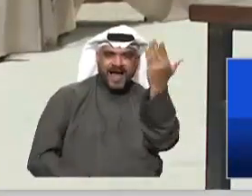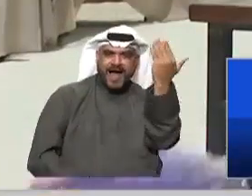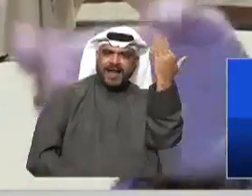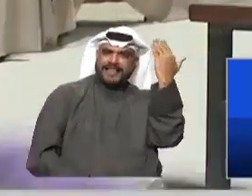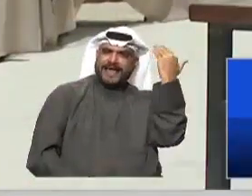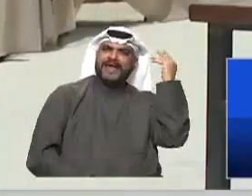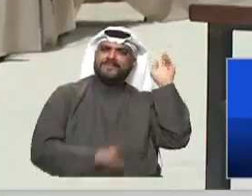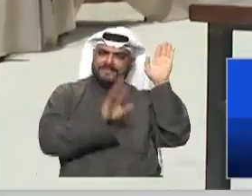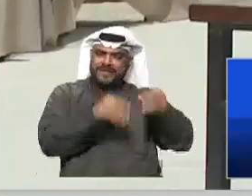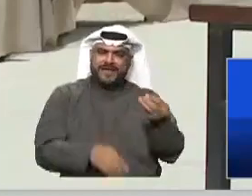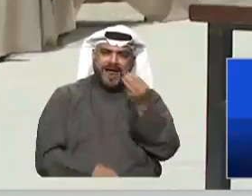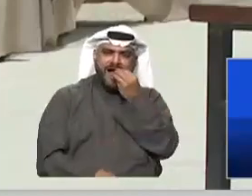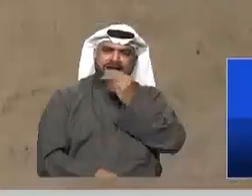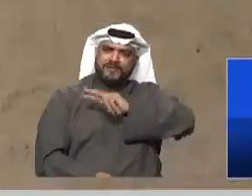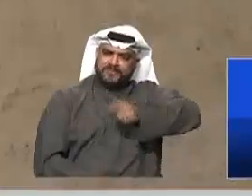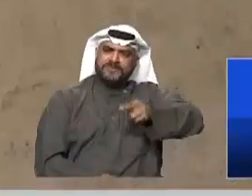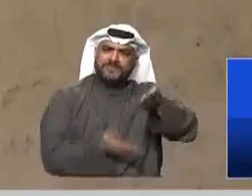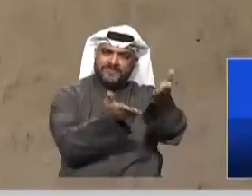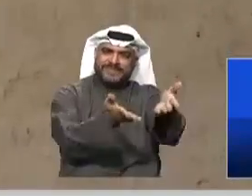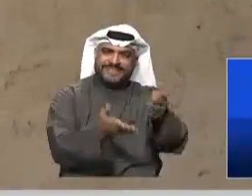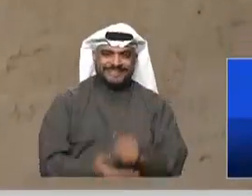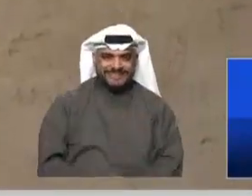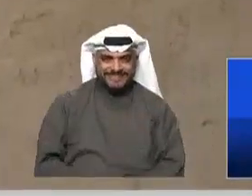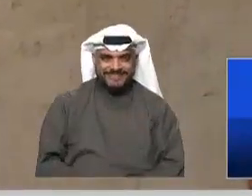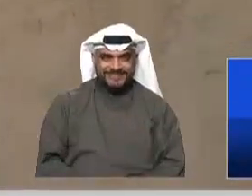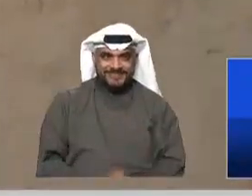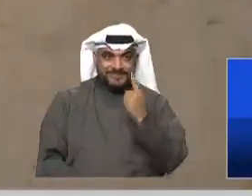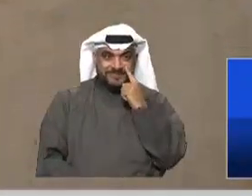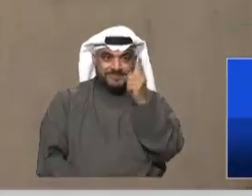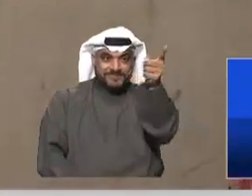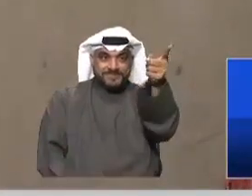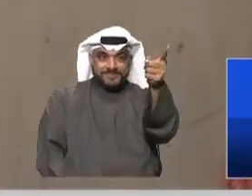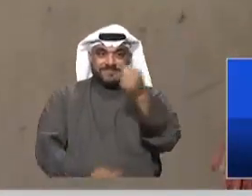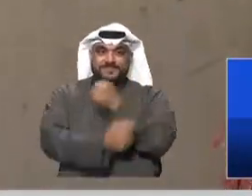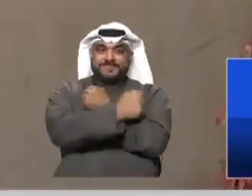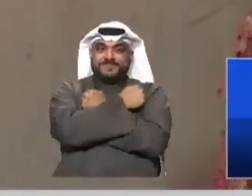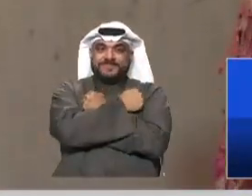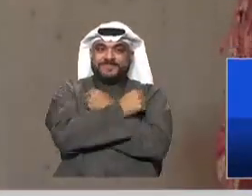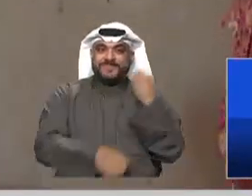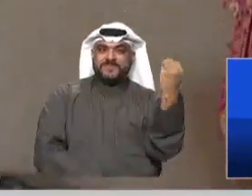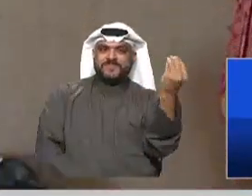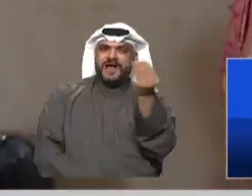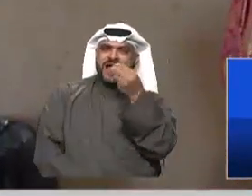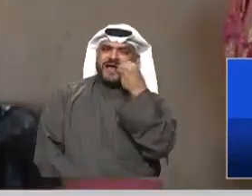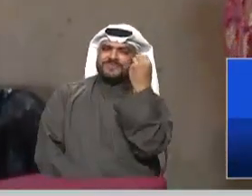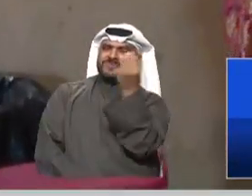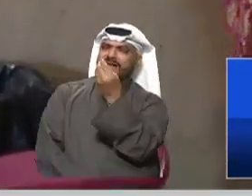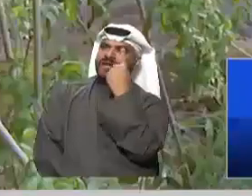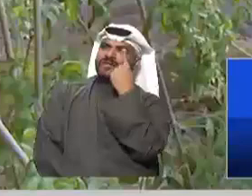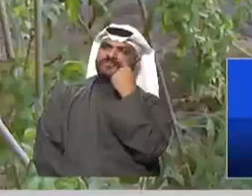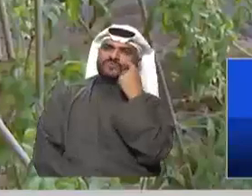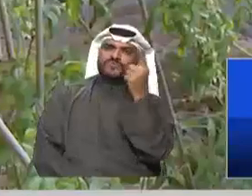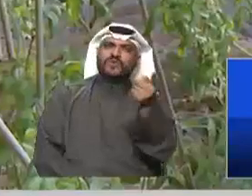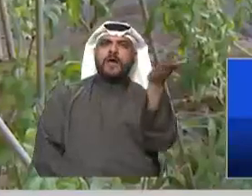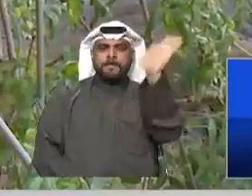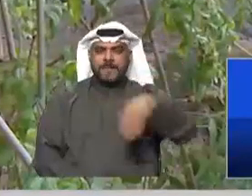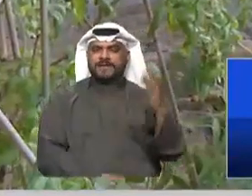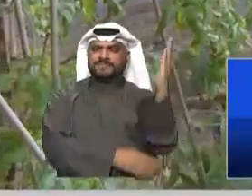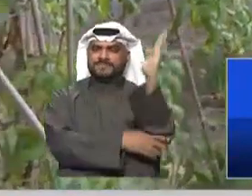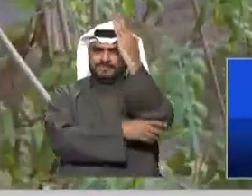الاكل كل شيء موجود فعاليات للحرف اليدويه تصاحب نغمات فرقه العرضه